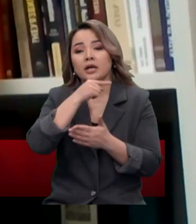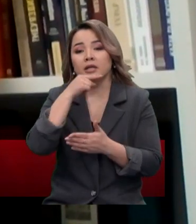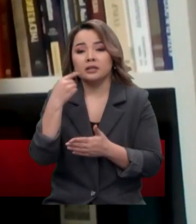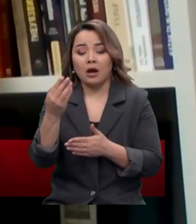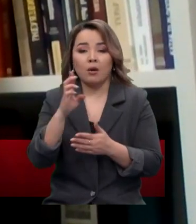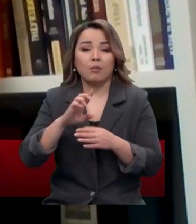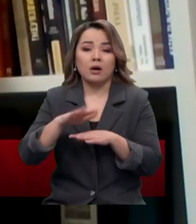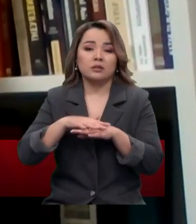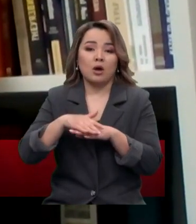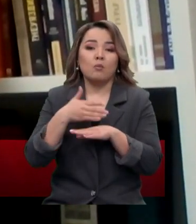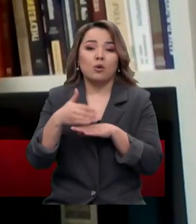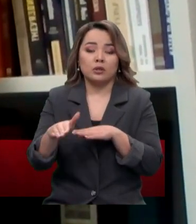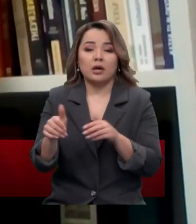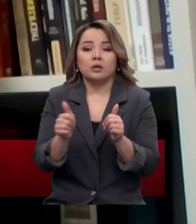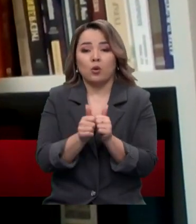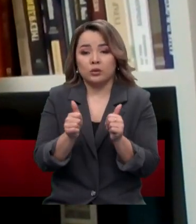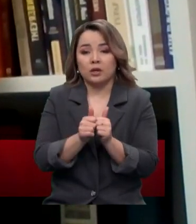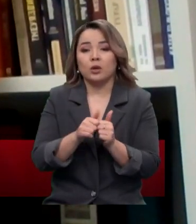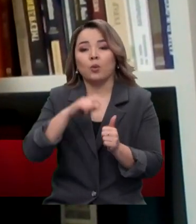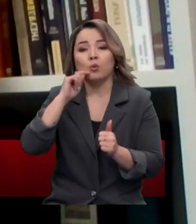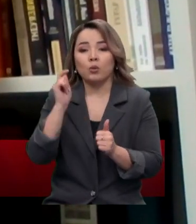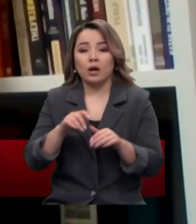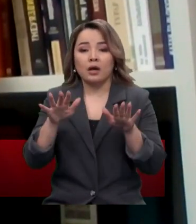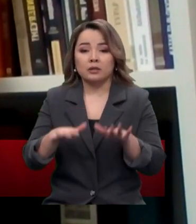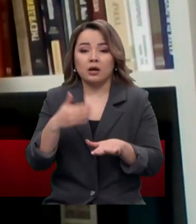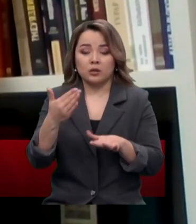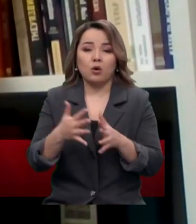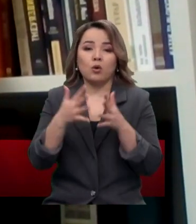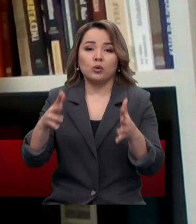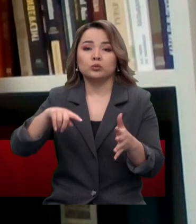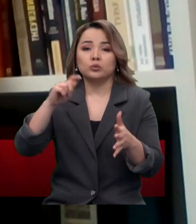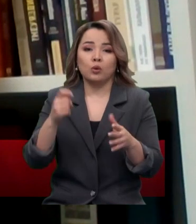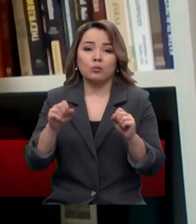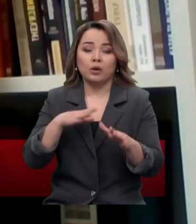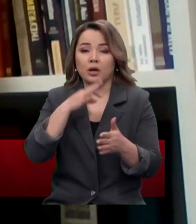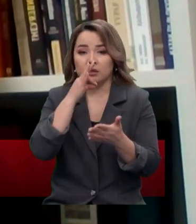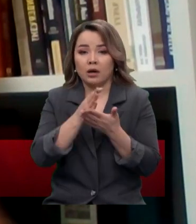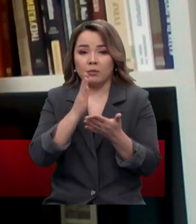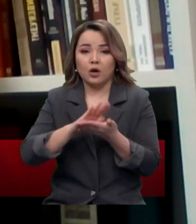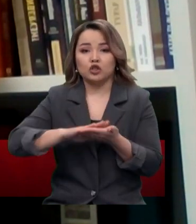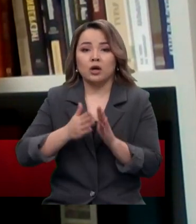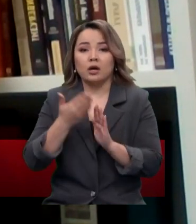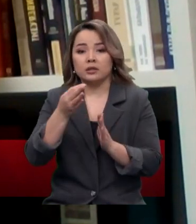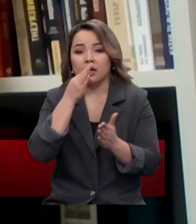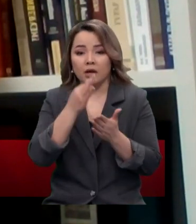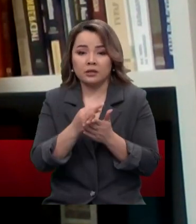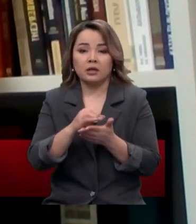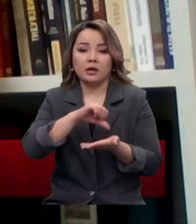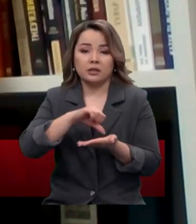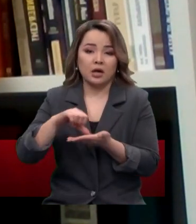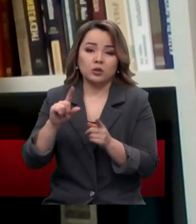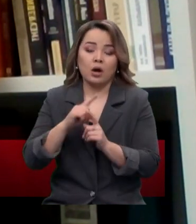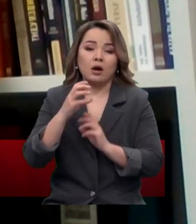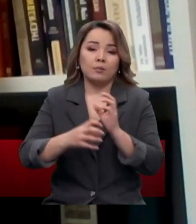Ресейдің батыс бөлігіндегі көршісі Украинамен алдындағы үлкен соғыстың болу мүмкіндігі. Көп жағдайда өздеріңіз атап өткенде бүкіл